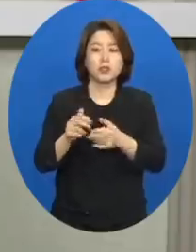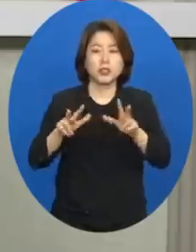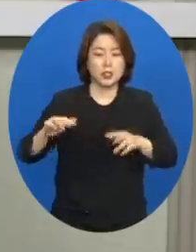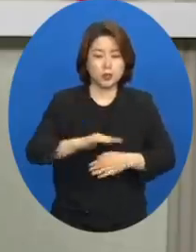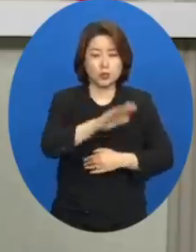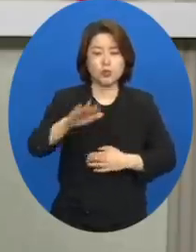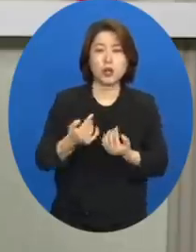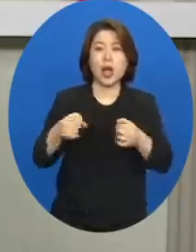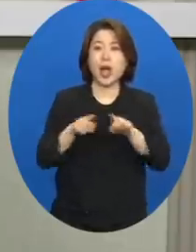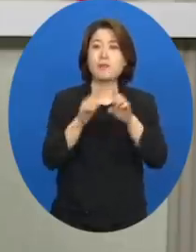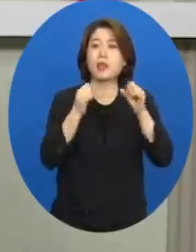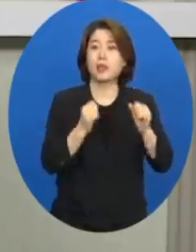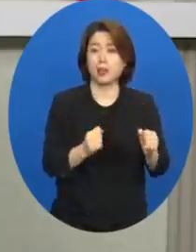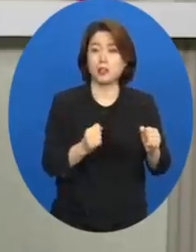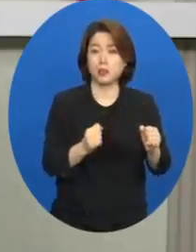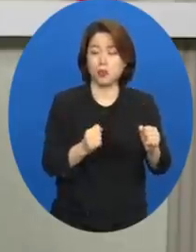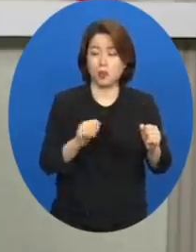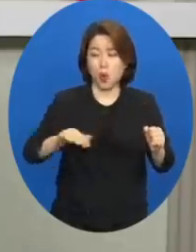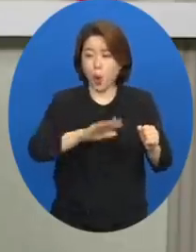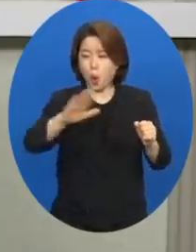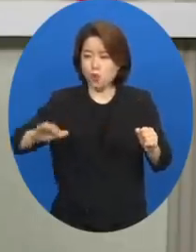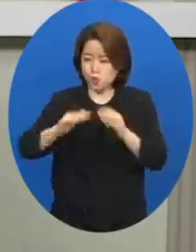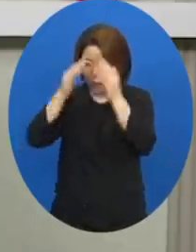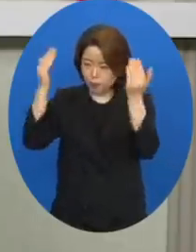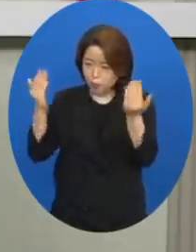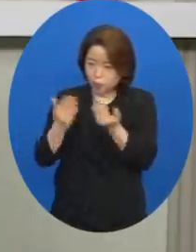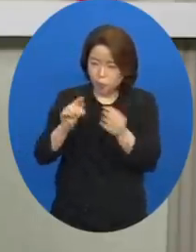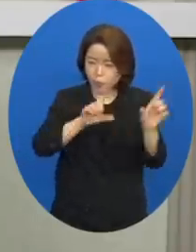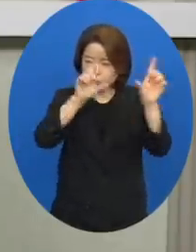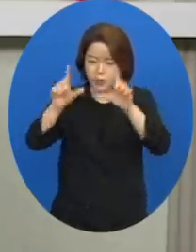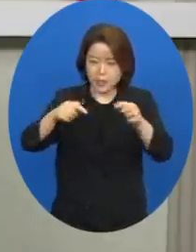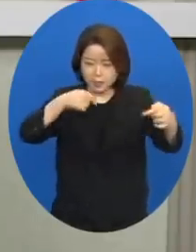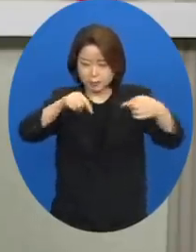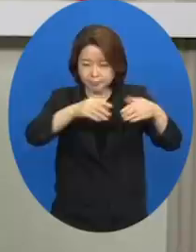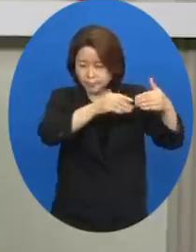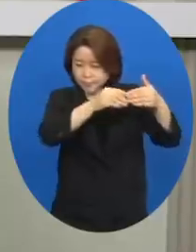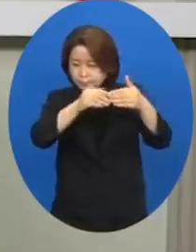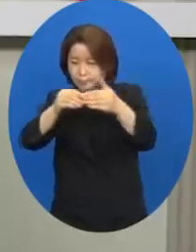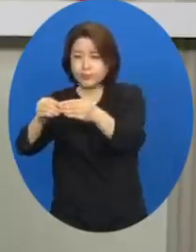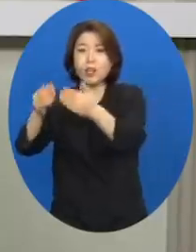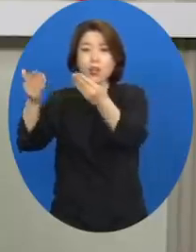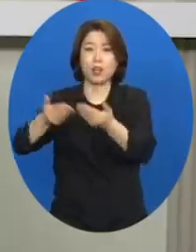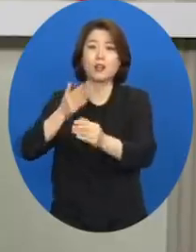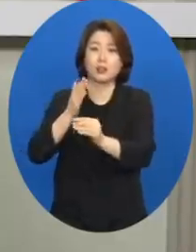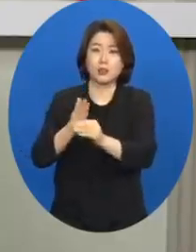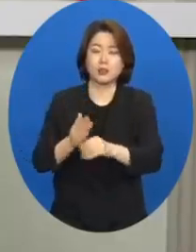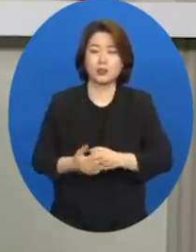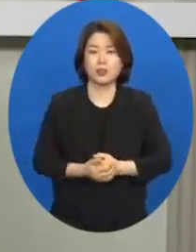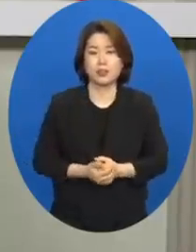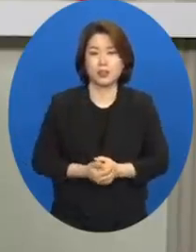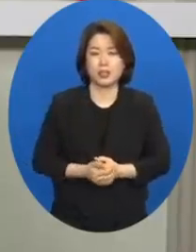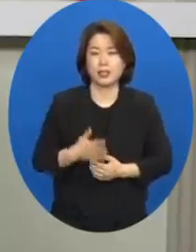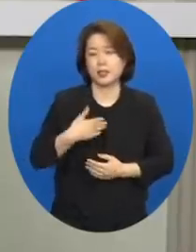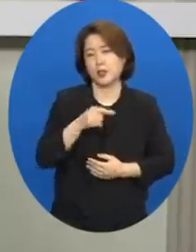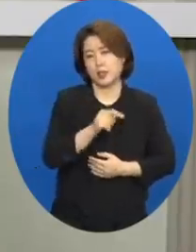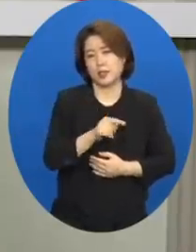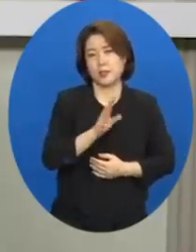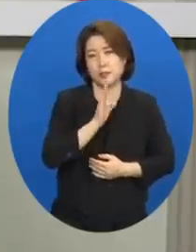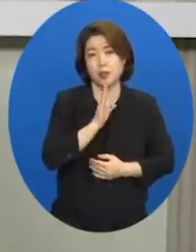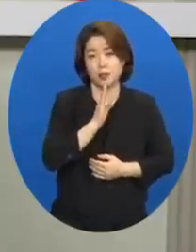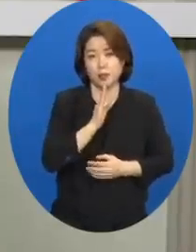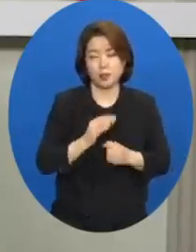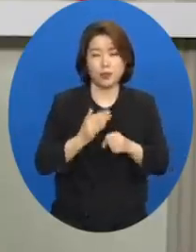우리와 함께 계시면서 우리들의 모든 삶을 주관하시고 우리를 인도하십니다 저는 이것이 바로